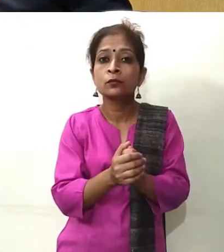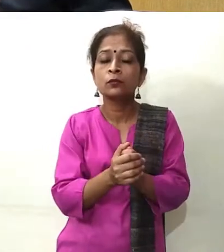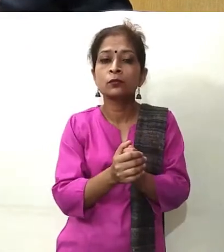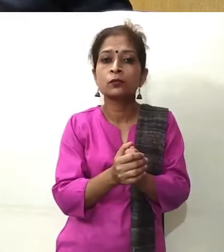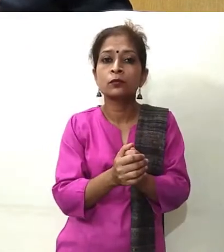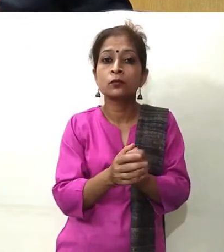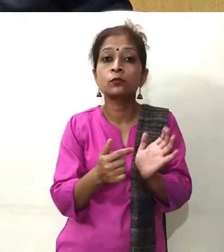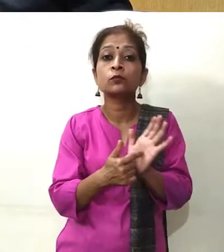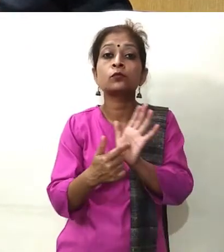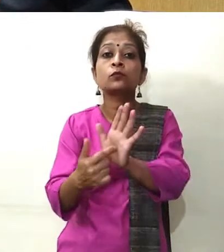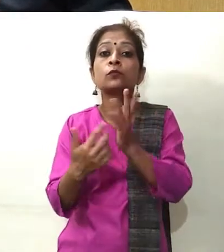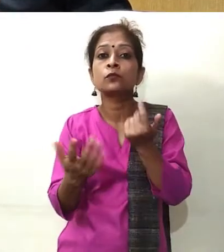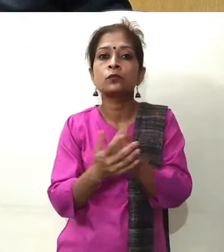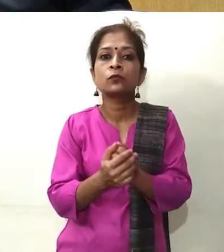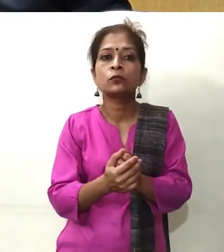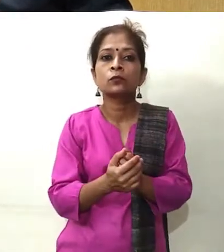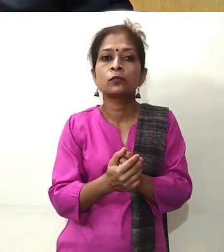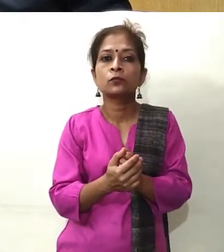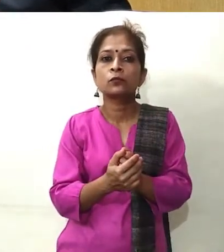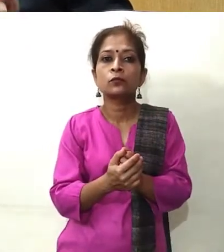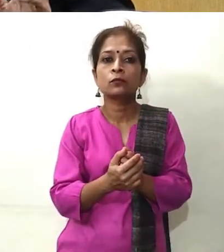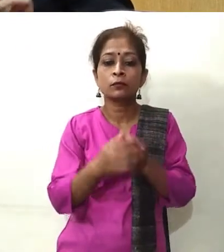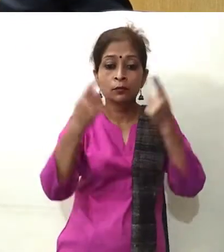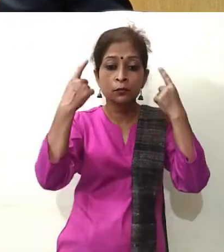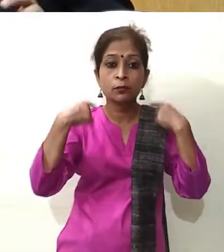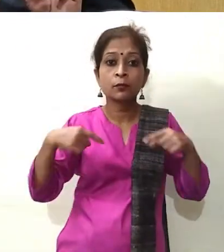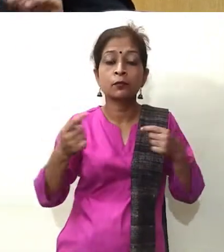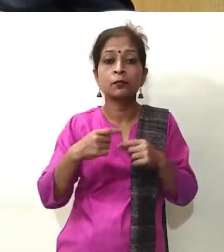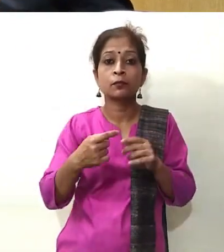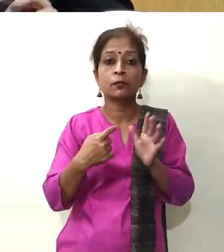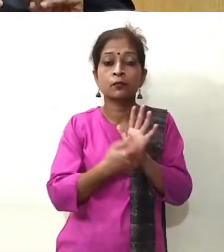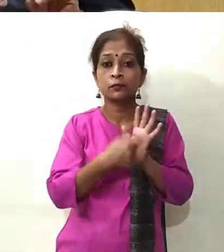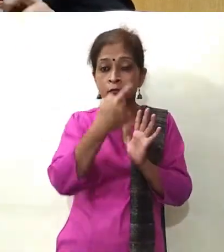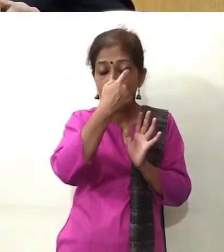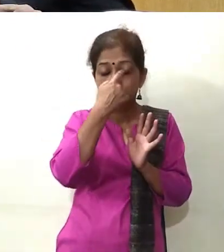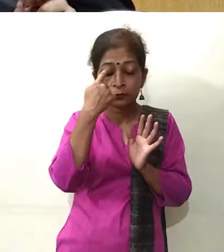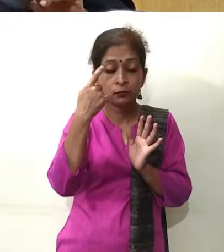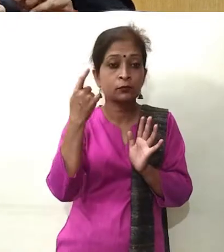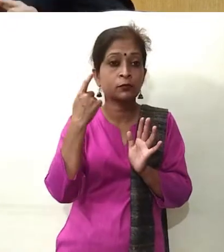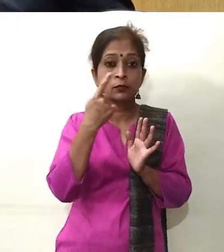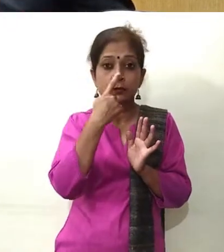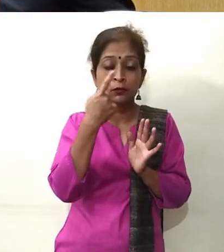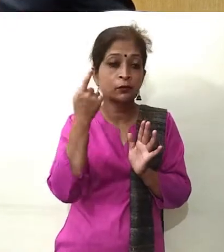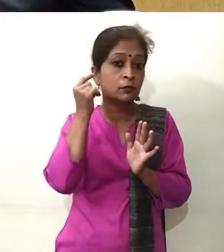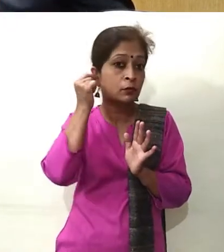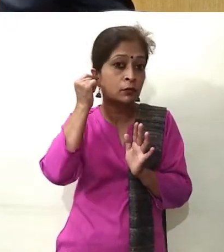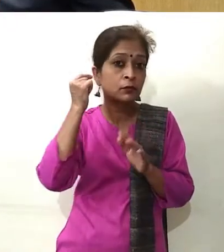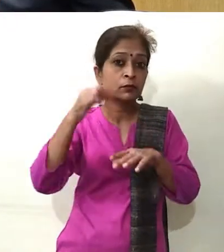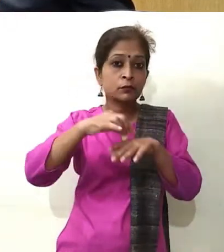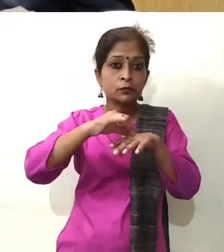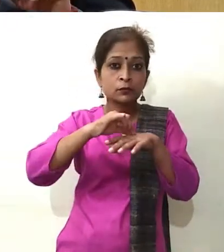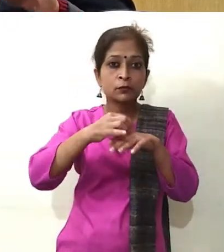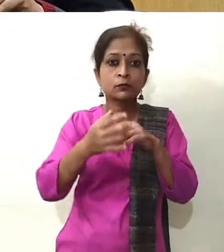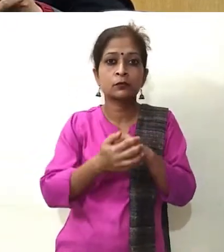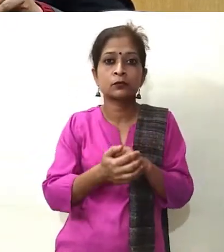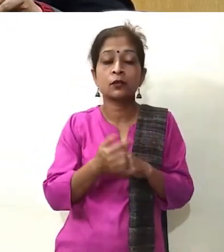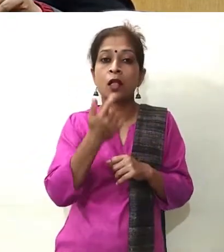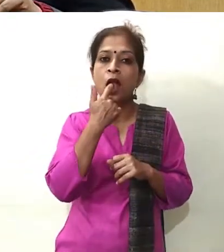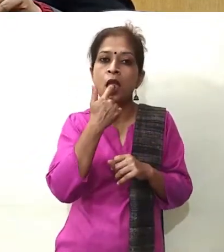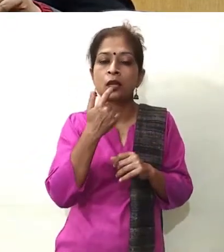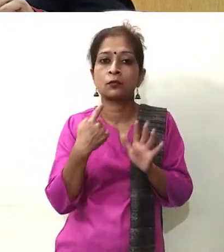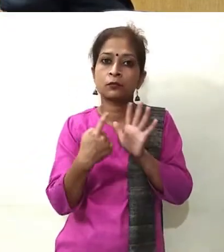किसको सूचित करते हैं? 5 बहिर्इंद्रियों को, आंख, नाक, कान, त्वचा,